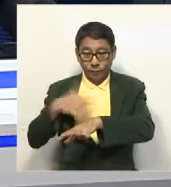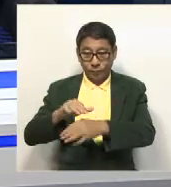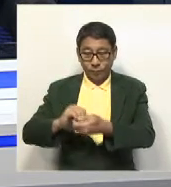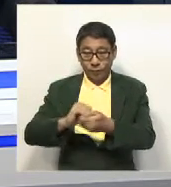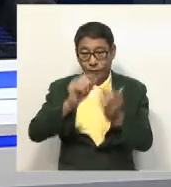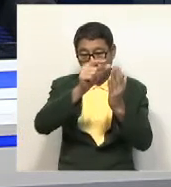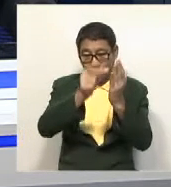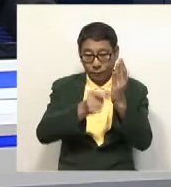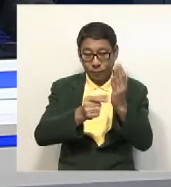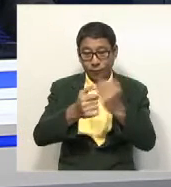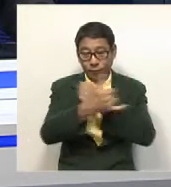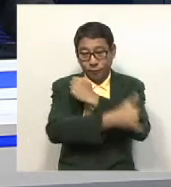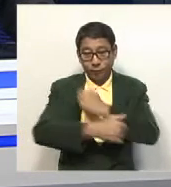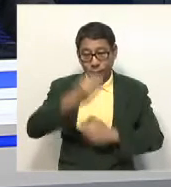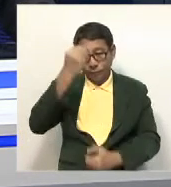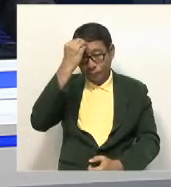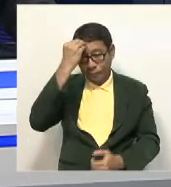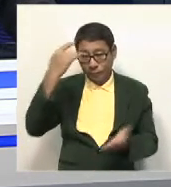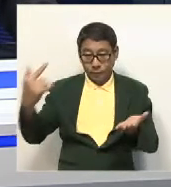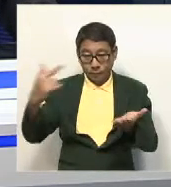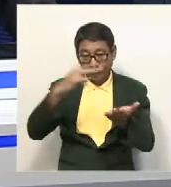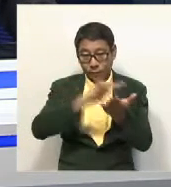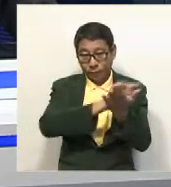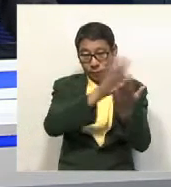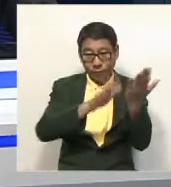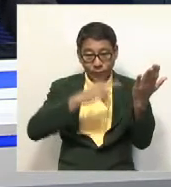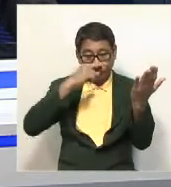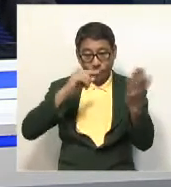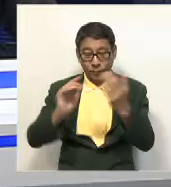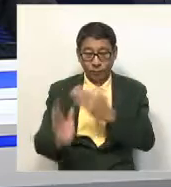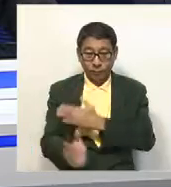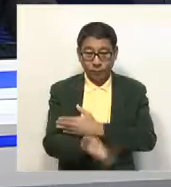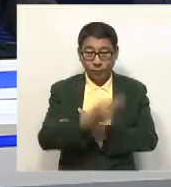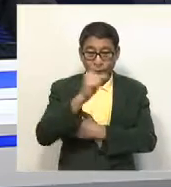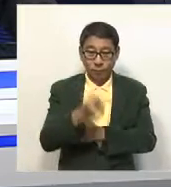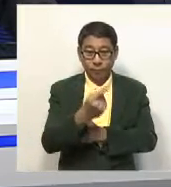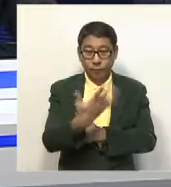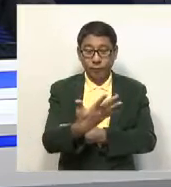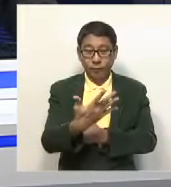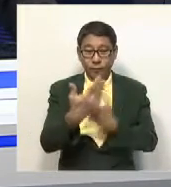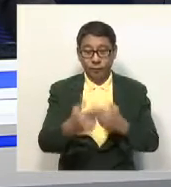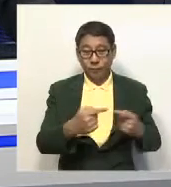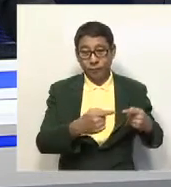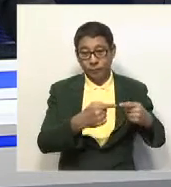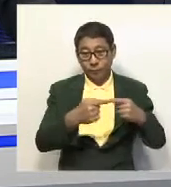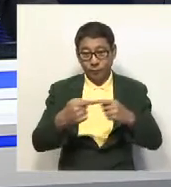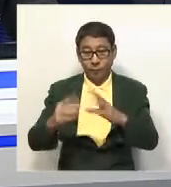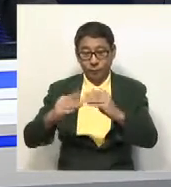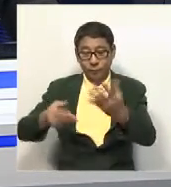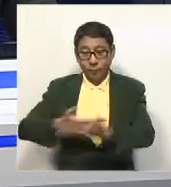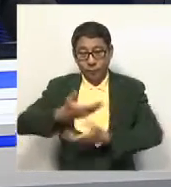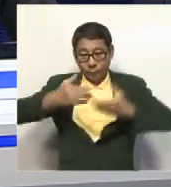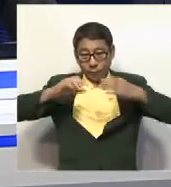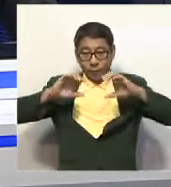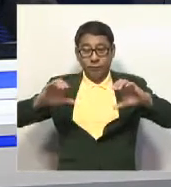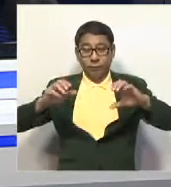มือลุ่มน้ำโขงที่ประเทศญี่ปุ่นโดยเดินทางมาถึงไทยเมื่อเช้ามืดวันนี ้ตีห้าเลย แล้วก็มาต่อด้วยนะครับการประชุมครม.